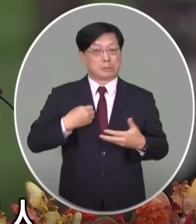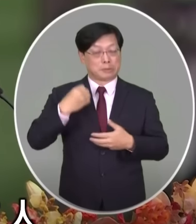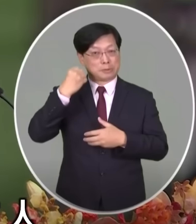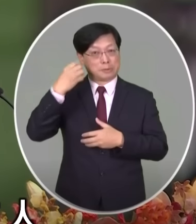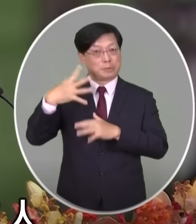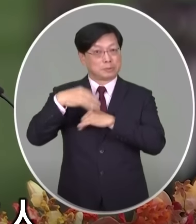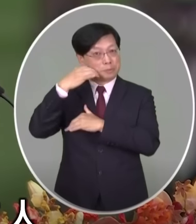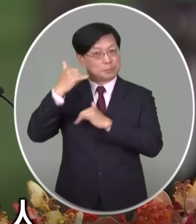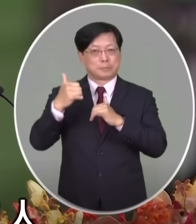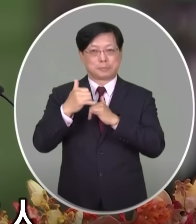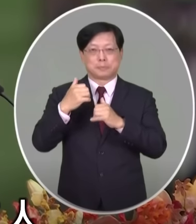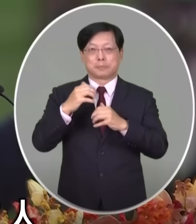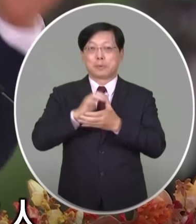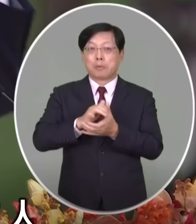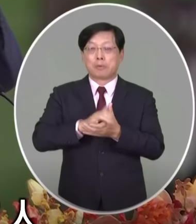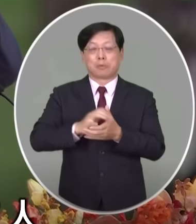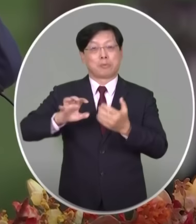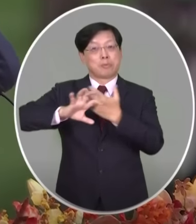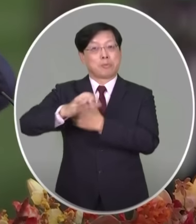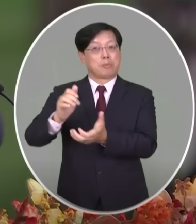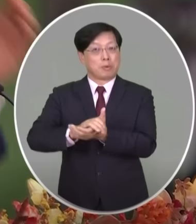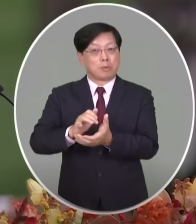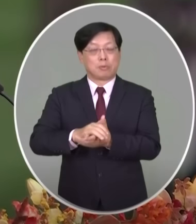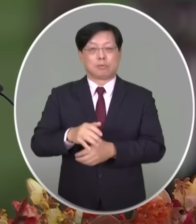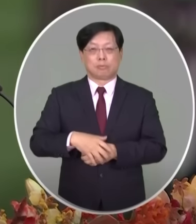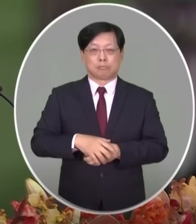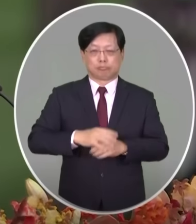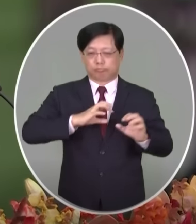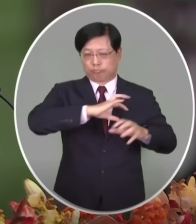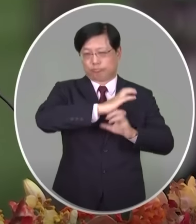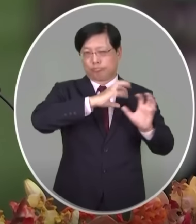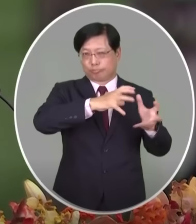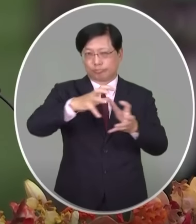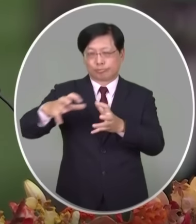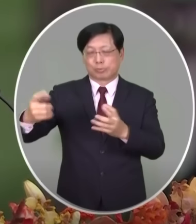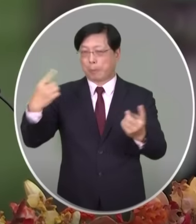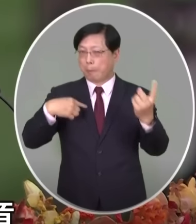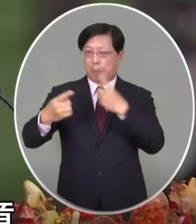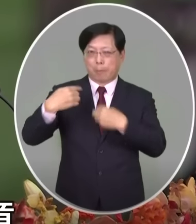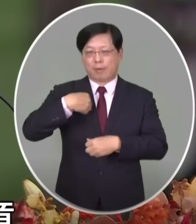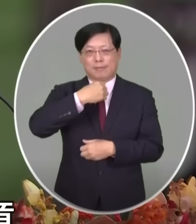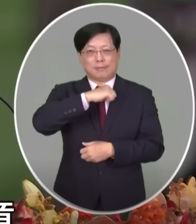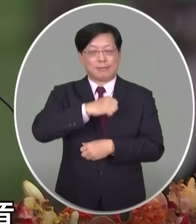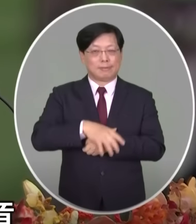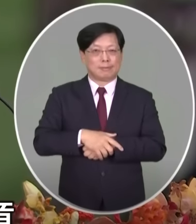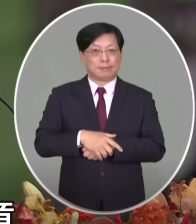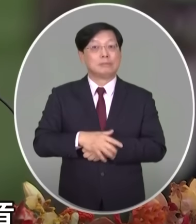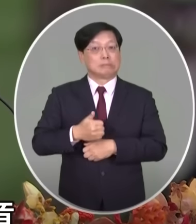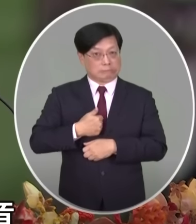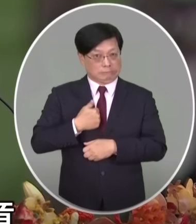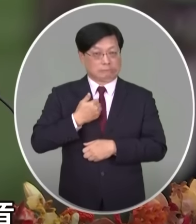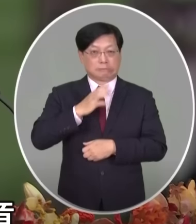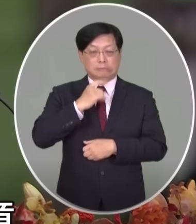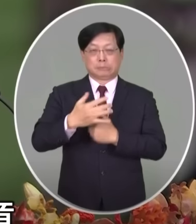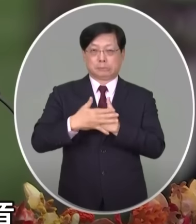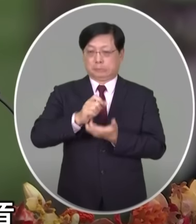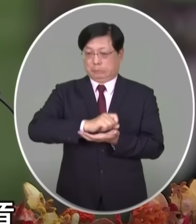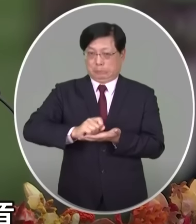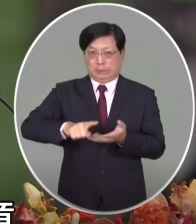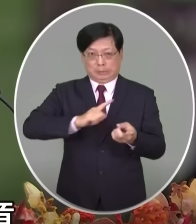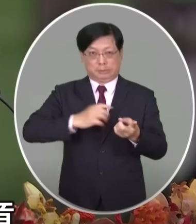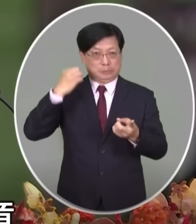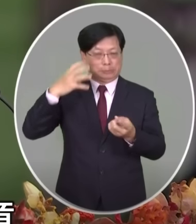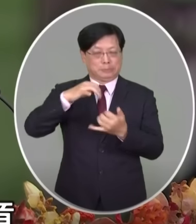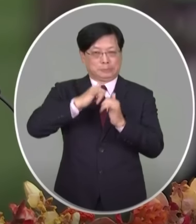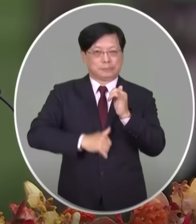友、外籍友人从世界各地来到台湾，写下属于台湾的新篇